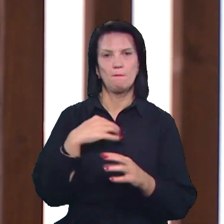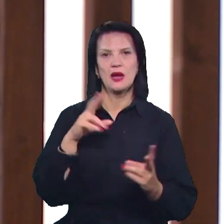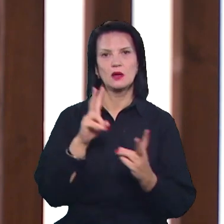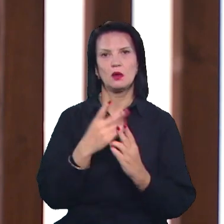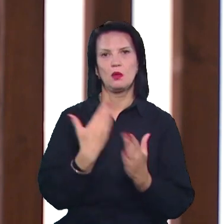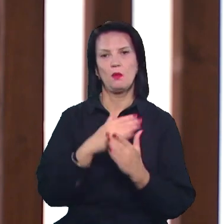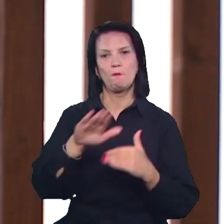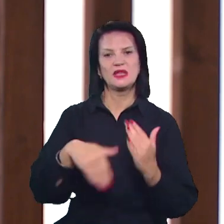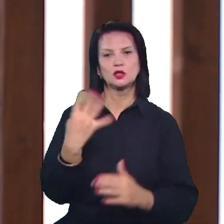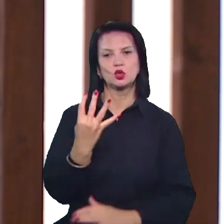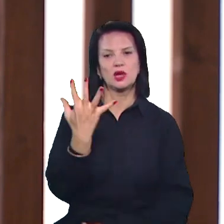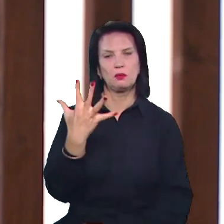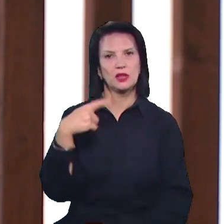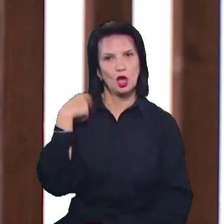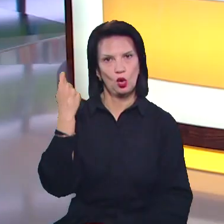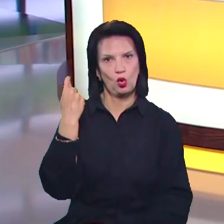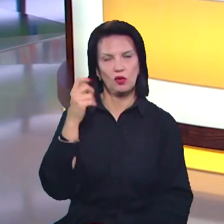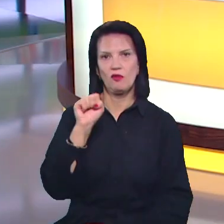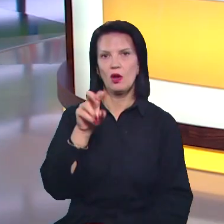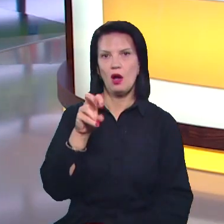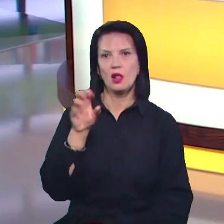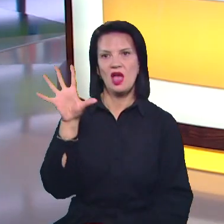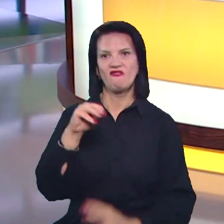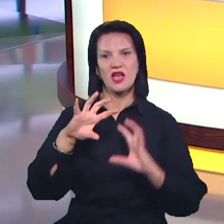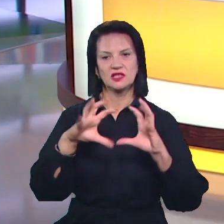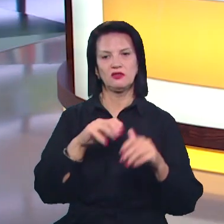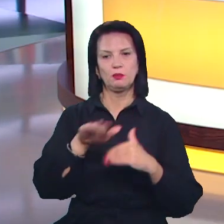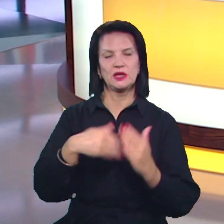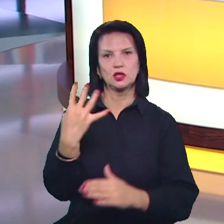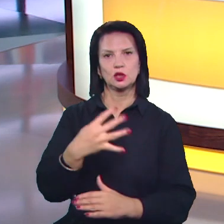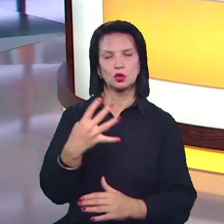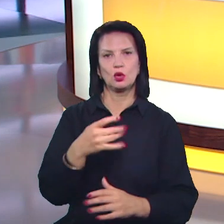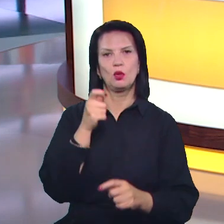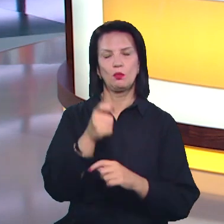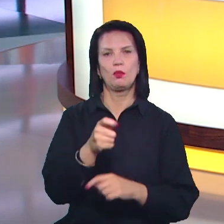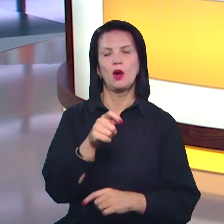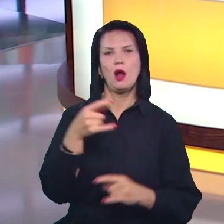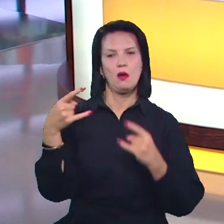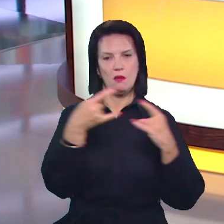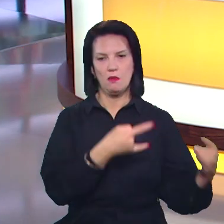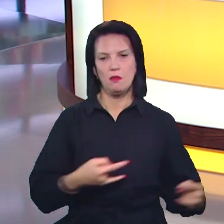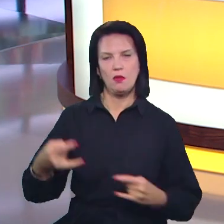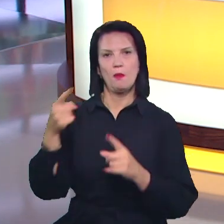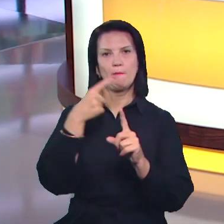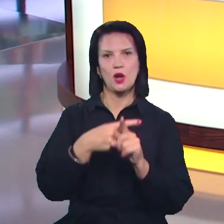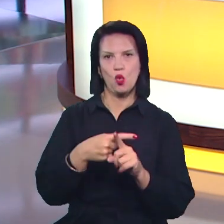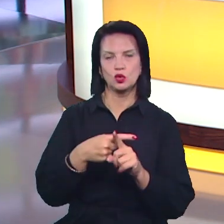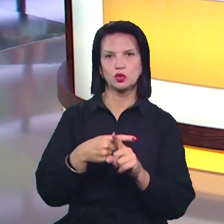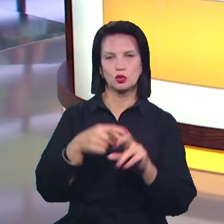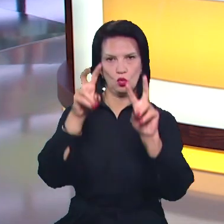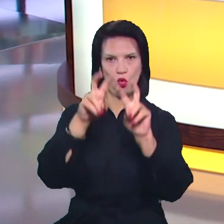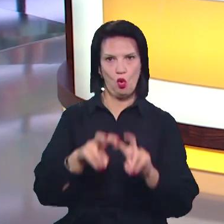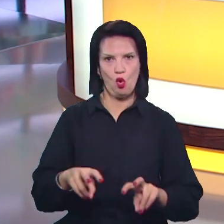після 45 років. Але ж весь світ після 40 років призначає мамографічне дослідження плюс огляд